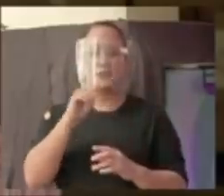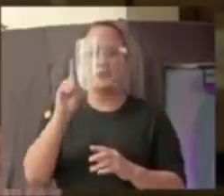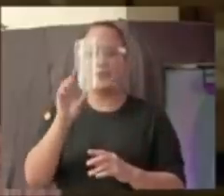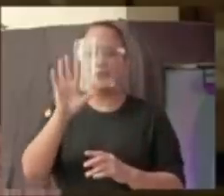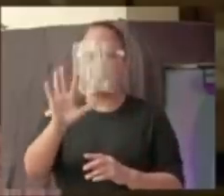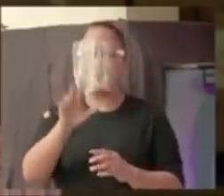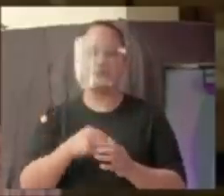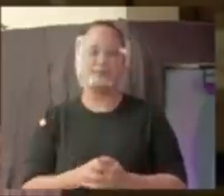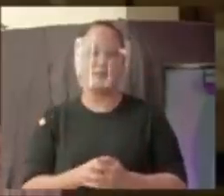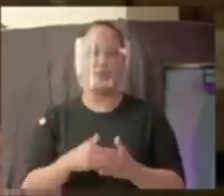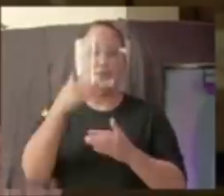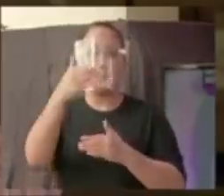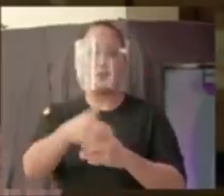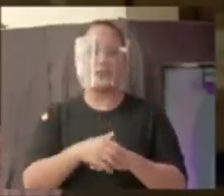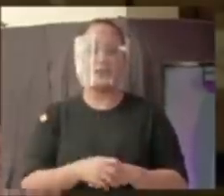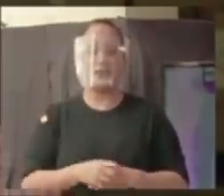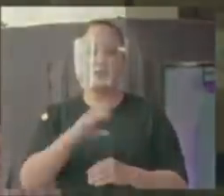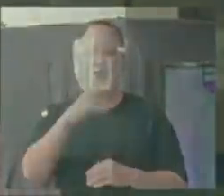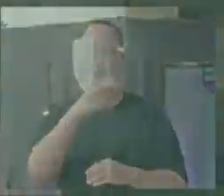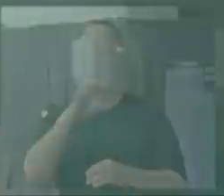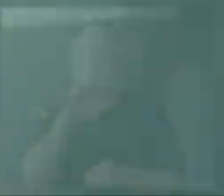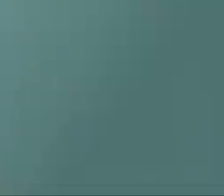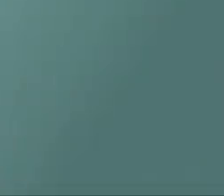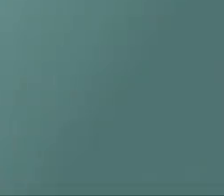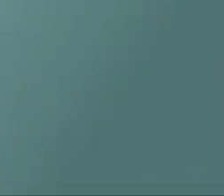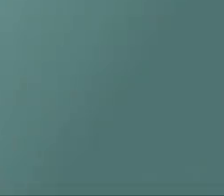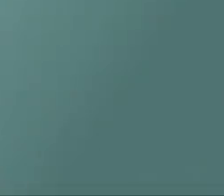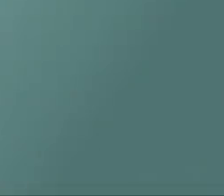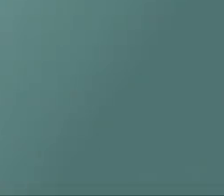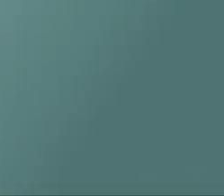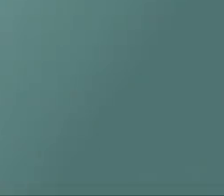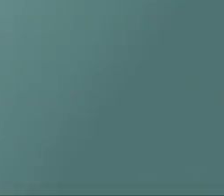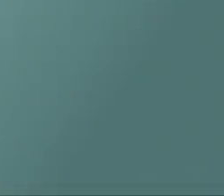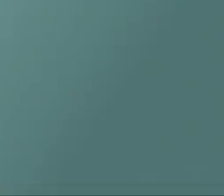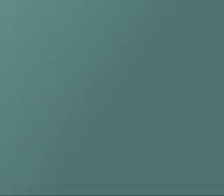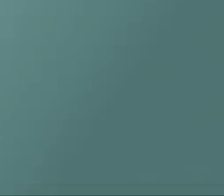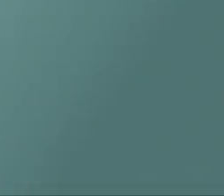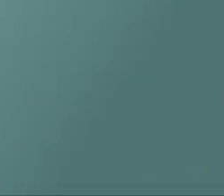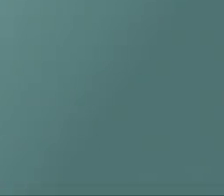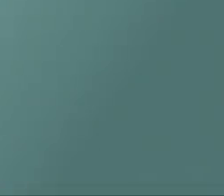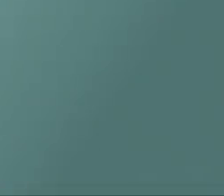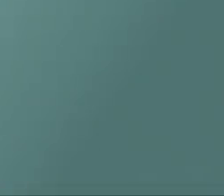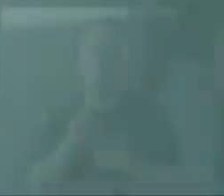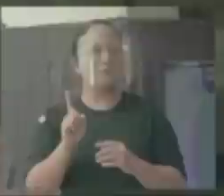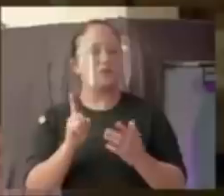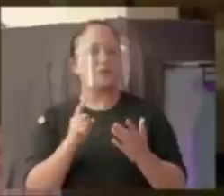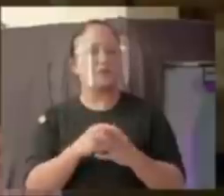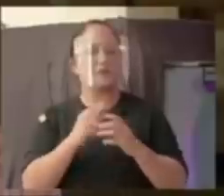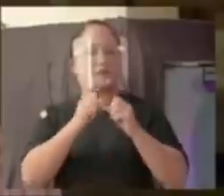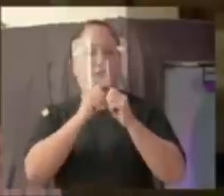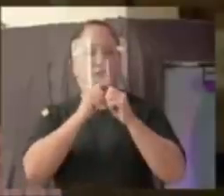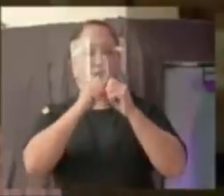Senator Laila. Si Senator Chel Jokno ng Katipunan na Nagkakaisang Pilipino. Siya ang unang gumising